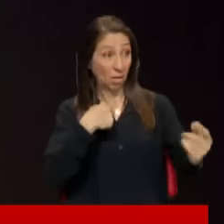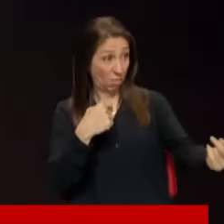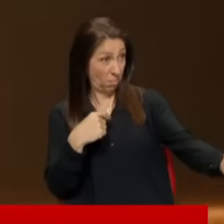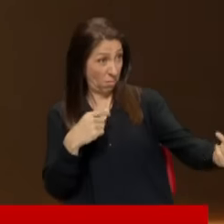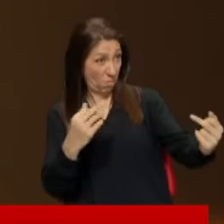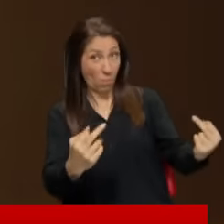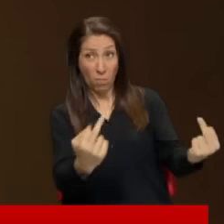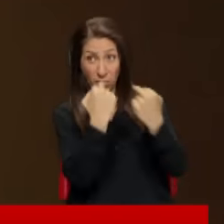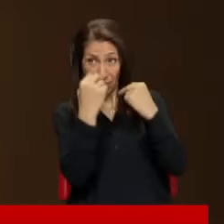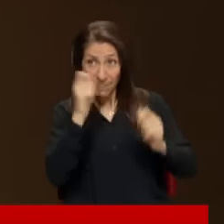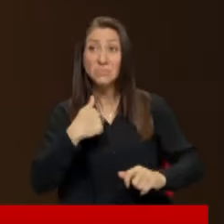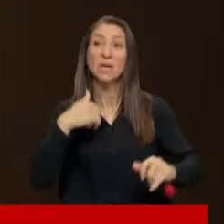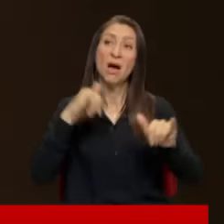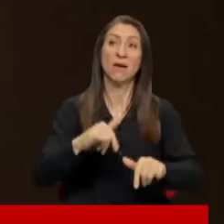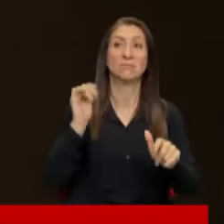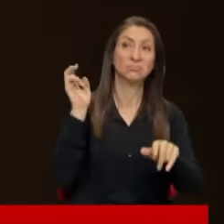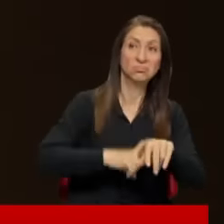söyledi.